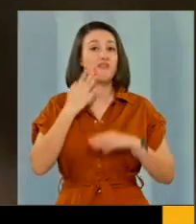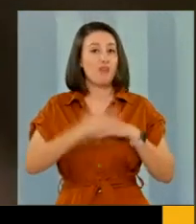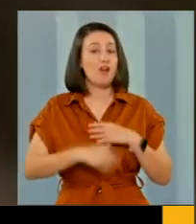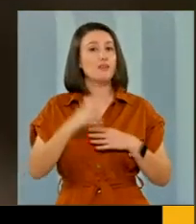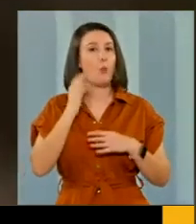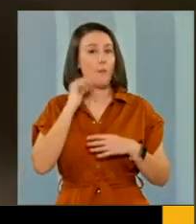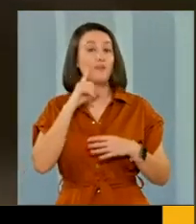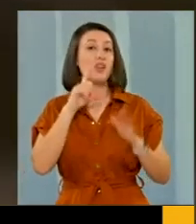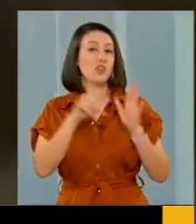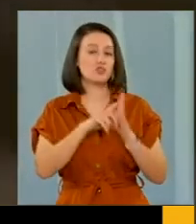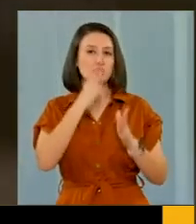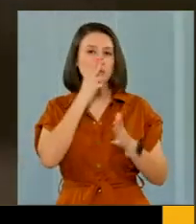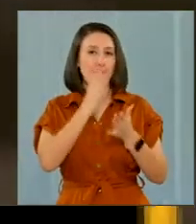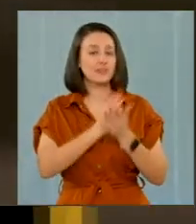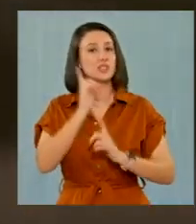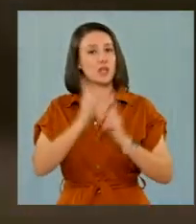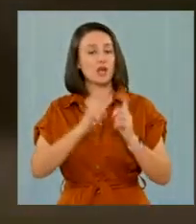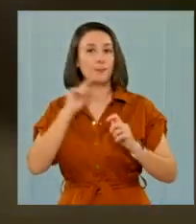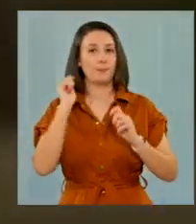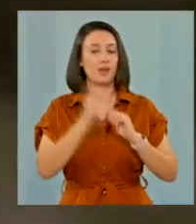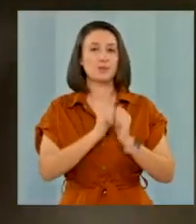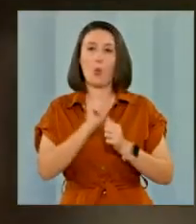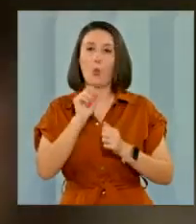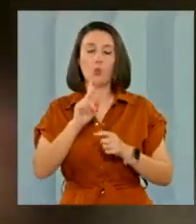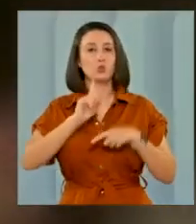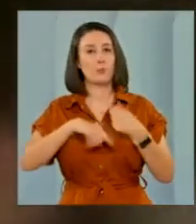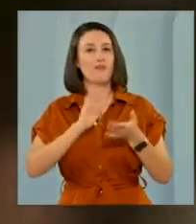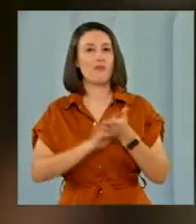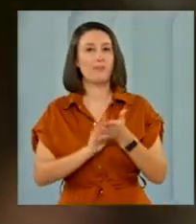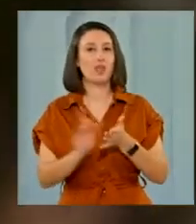oamenii legii vor stabili dacă cele cinci vor fi sancționate sau nu în urma faptelor lor.